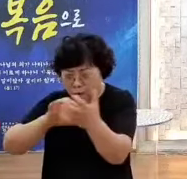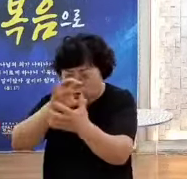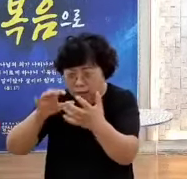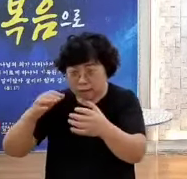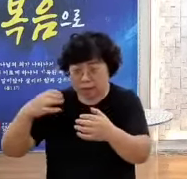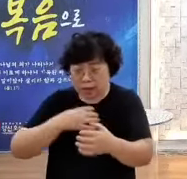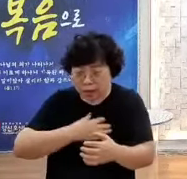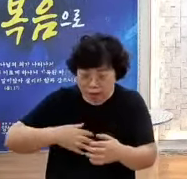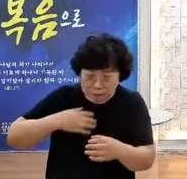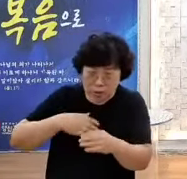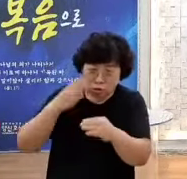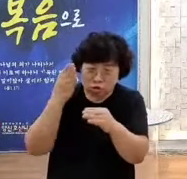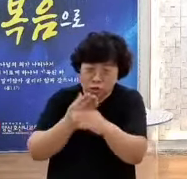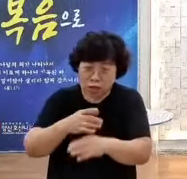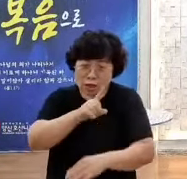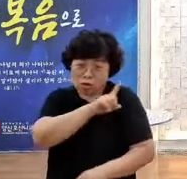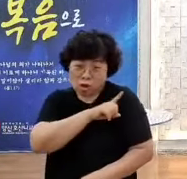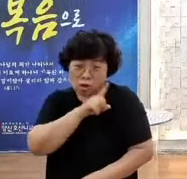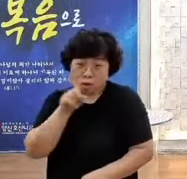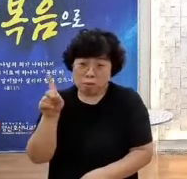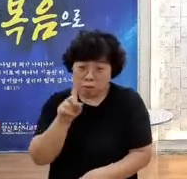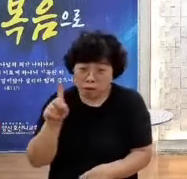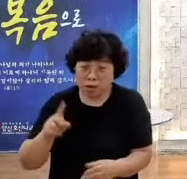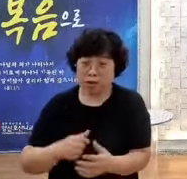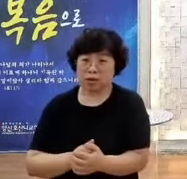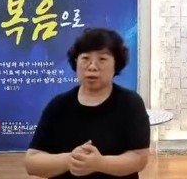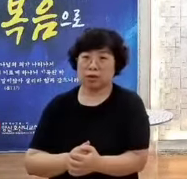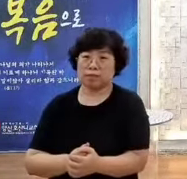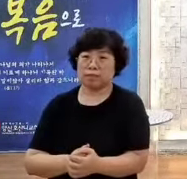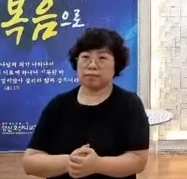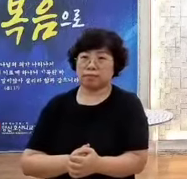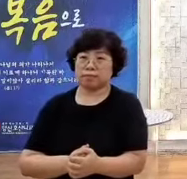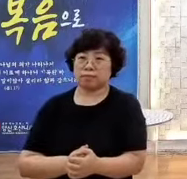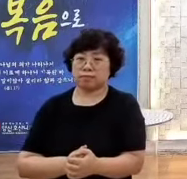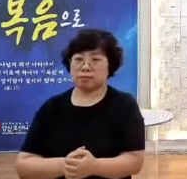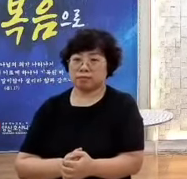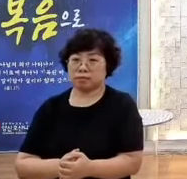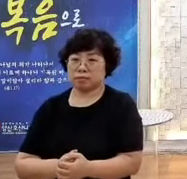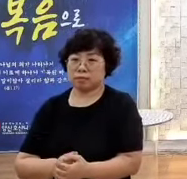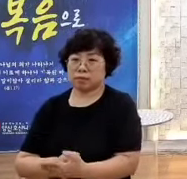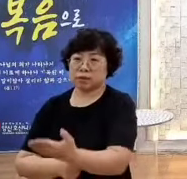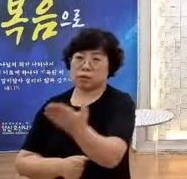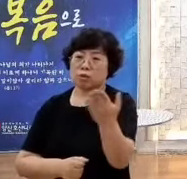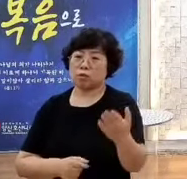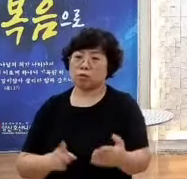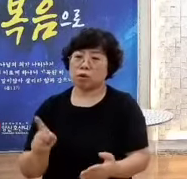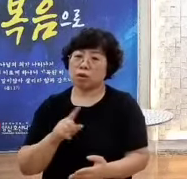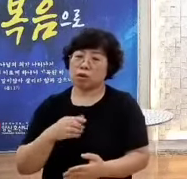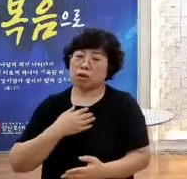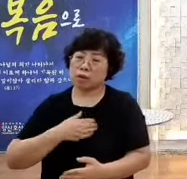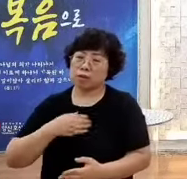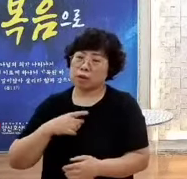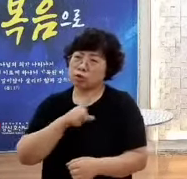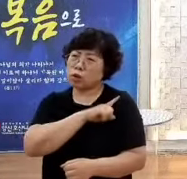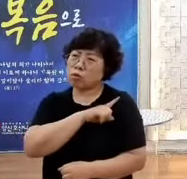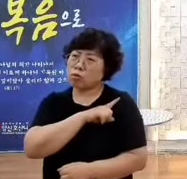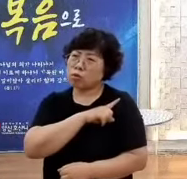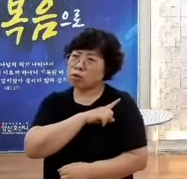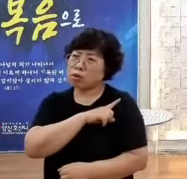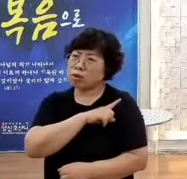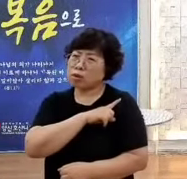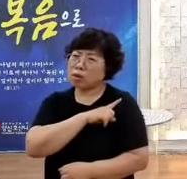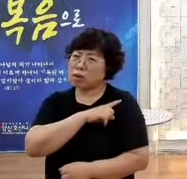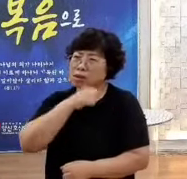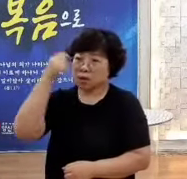그 감정들 가운데 최고의 감정을 표현하면 여러분 어떤 감정이라고 말할 수 있을까요?